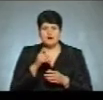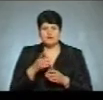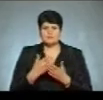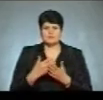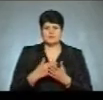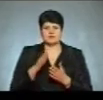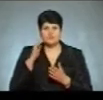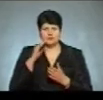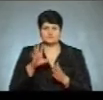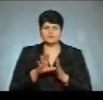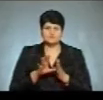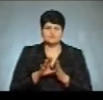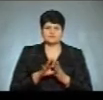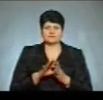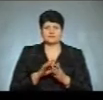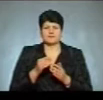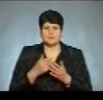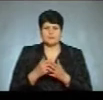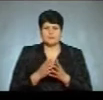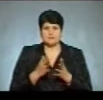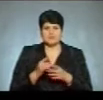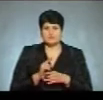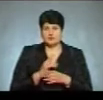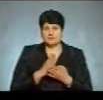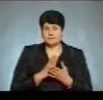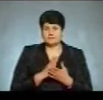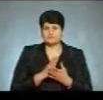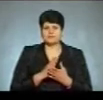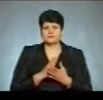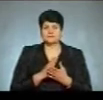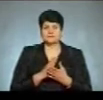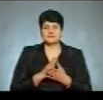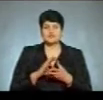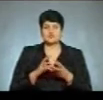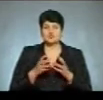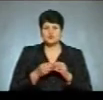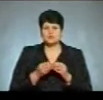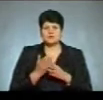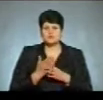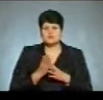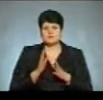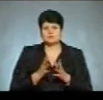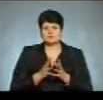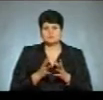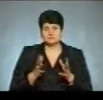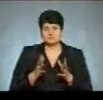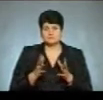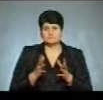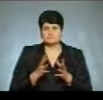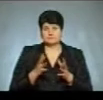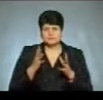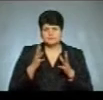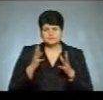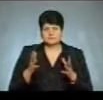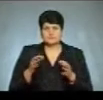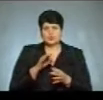і інші можливості, багатодітна сім'я, де більша норма, то сума субсидій, якщо перевищує оплату житлово-комунальних послуг,